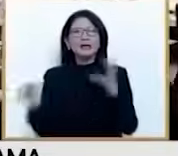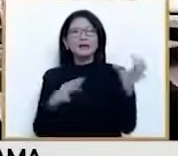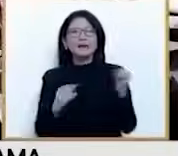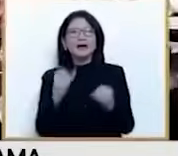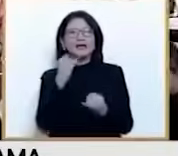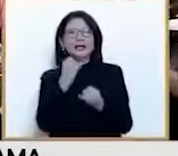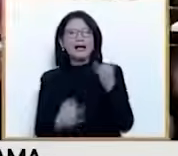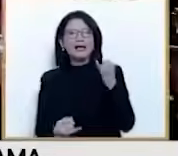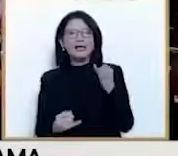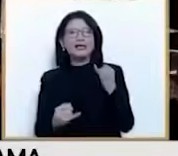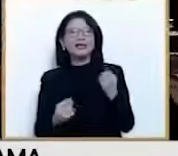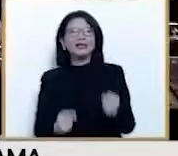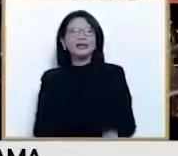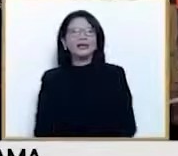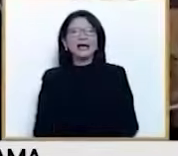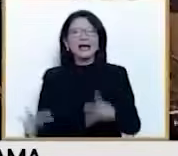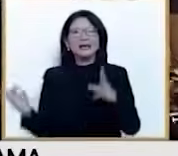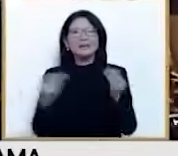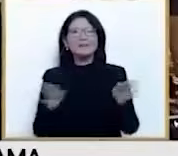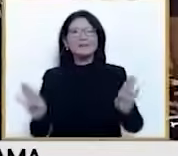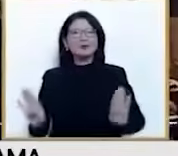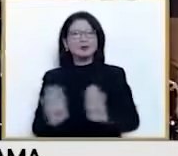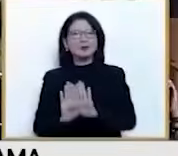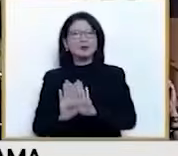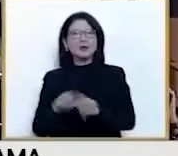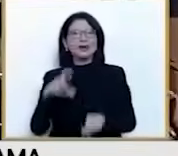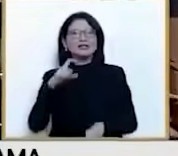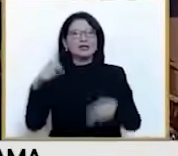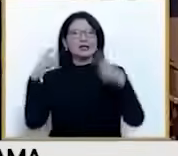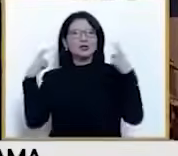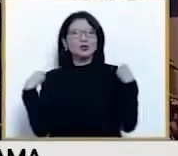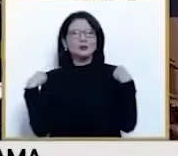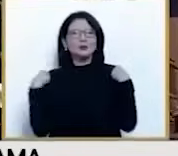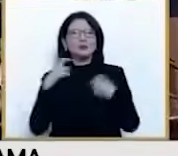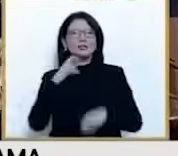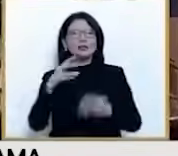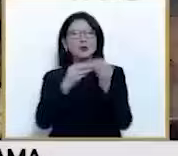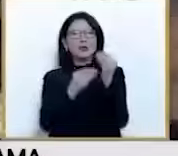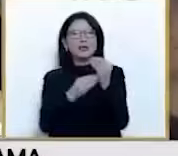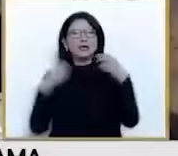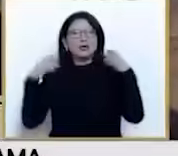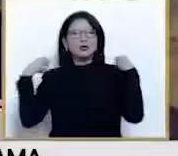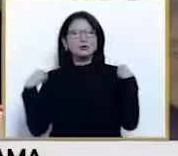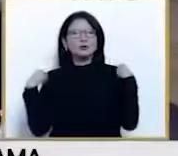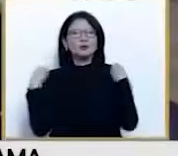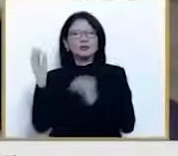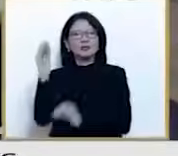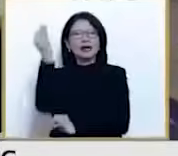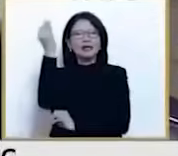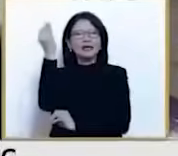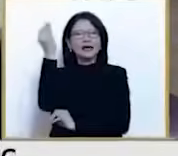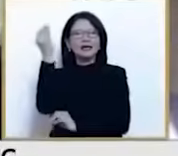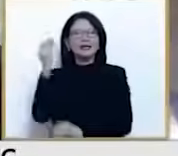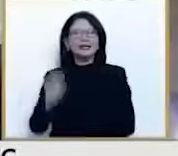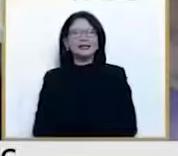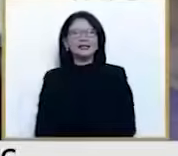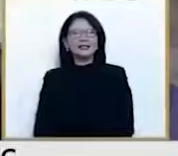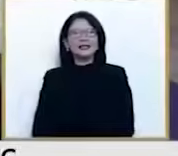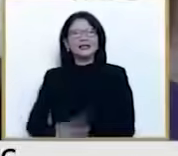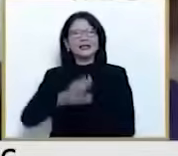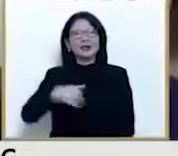debat pamungkas, debat penutup calon gubernur dan juga calon wakil gubernur DKI Jakarta pemilihan